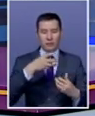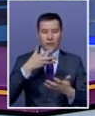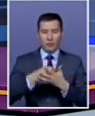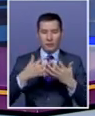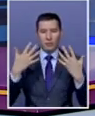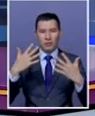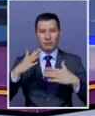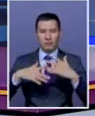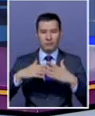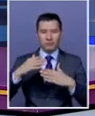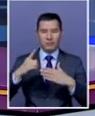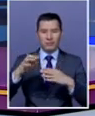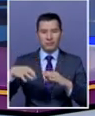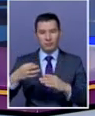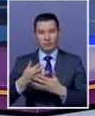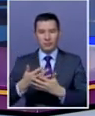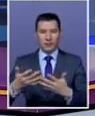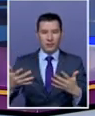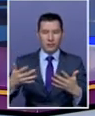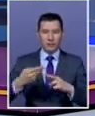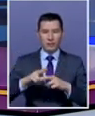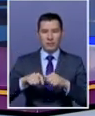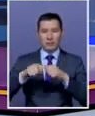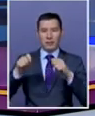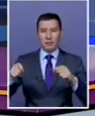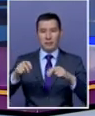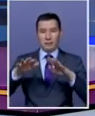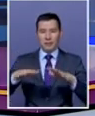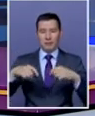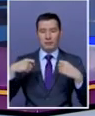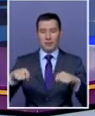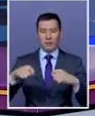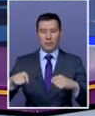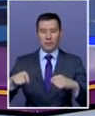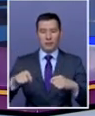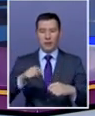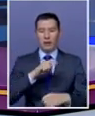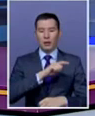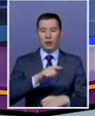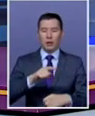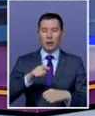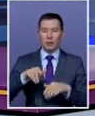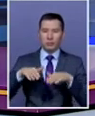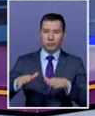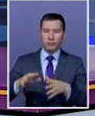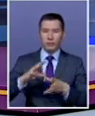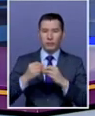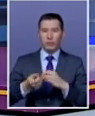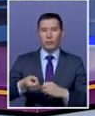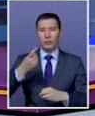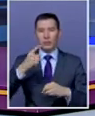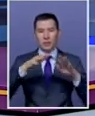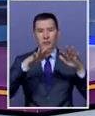және сатушы жұмыс істейді. Оларда бақытты отбасы орталығы аясында білім алғандар. Енді батыр аналар қолдан шыққан